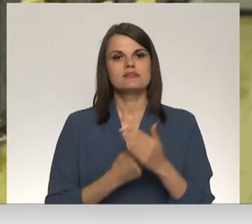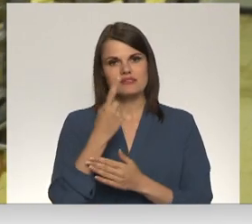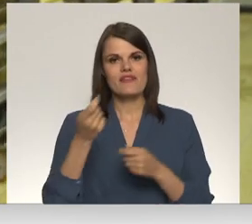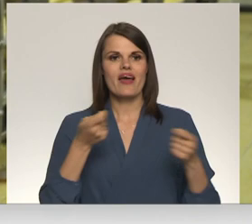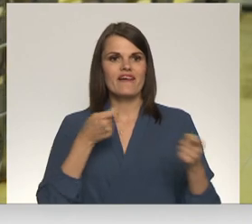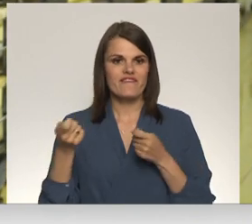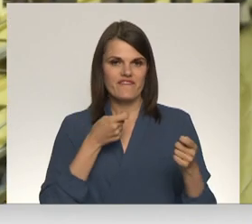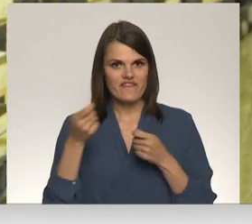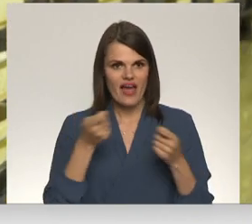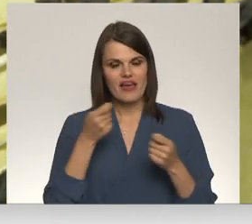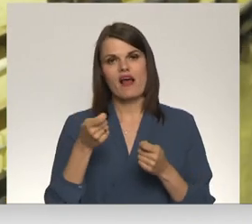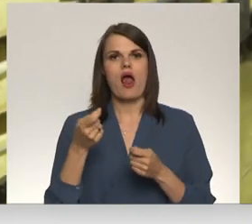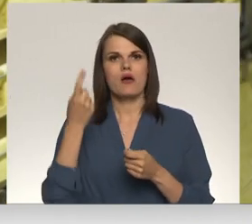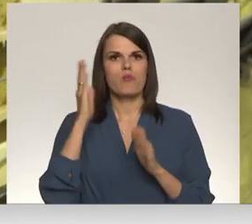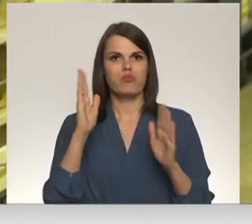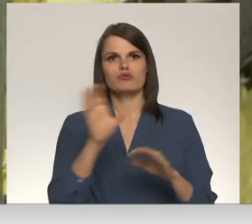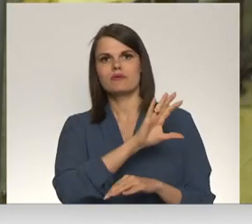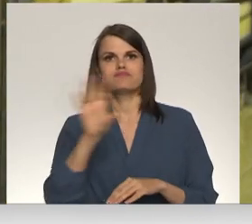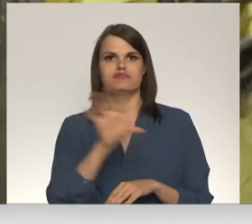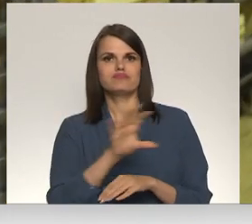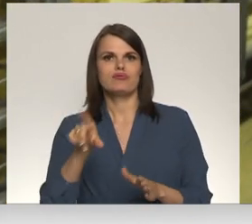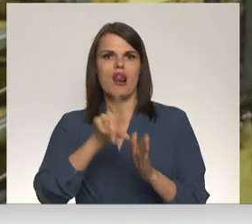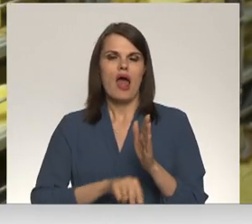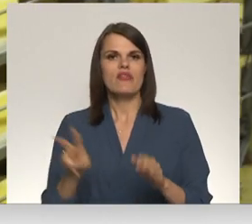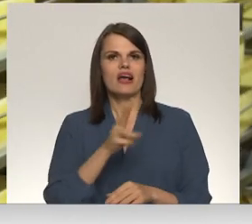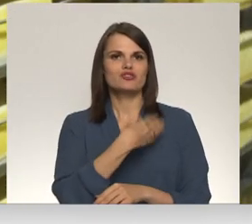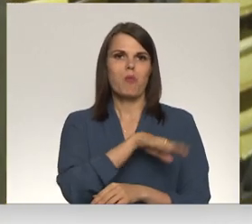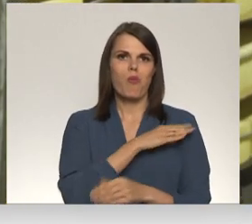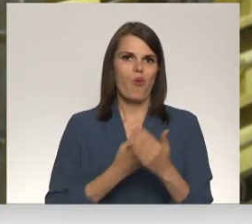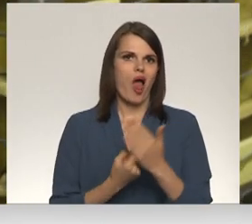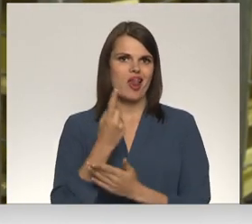atvēlēšanu lētākiem Polijas un Lietuvas izcelsmes produktiem. Ramons Zariņevs, Cāzars, Vidzemes televīzija.